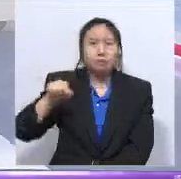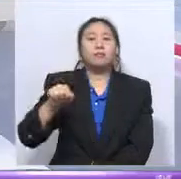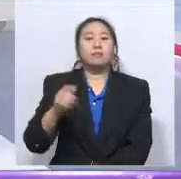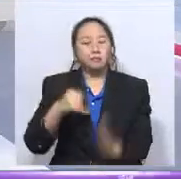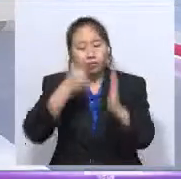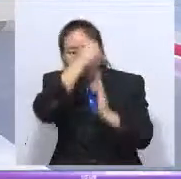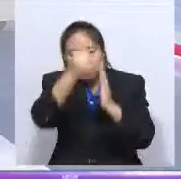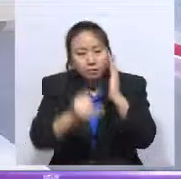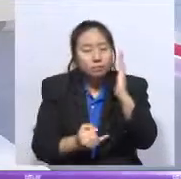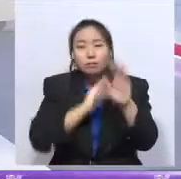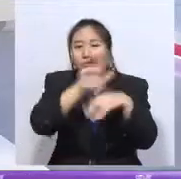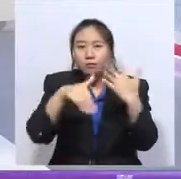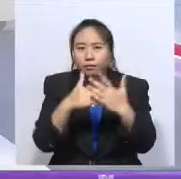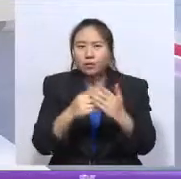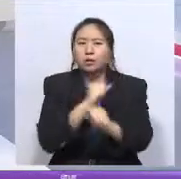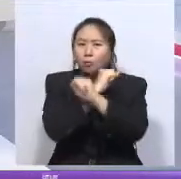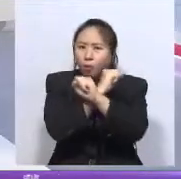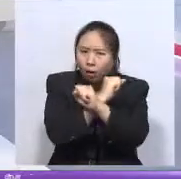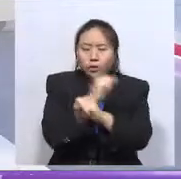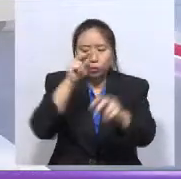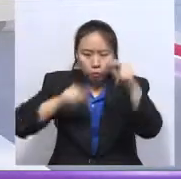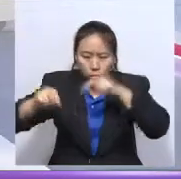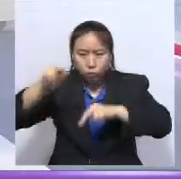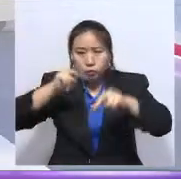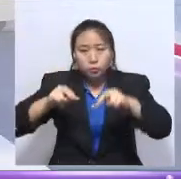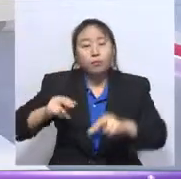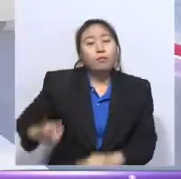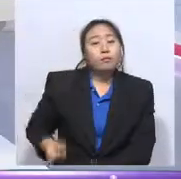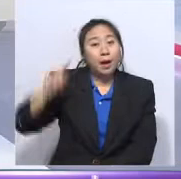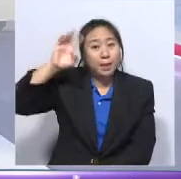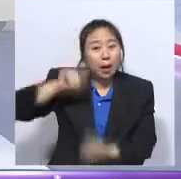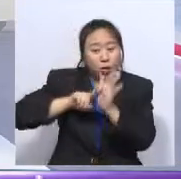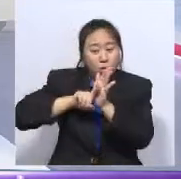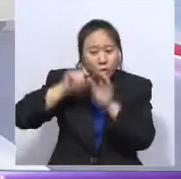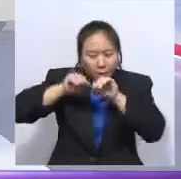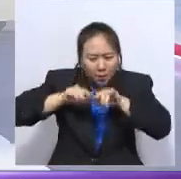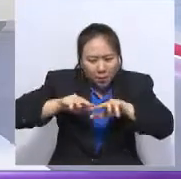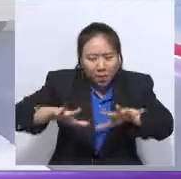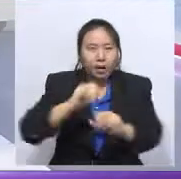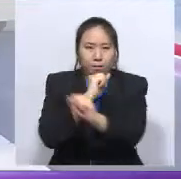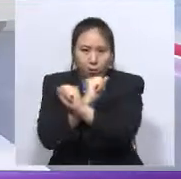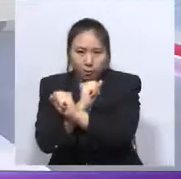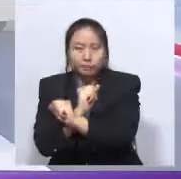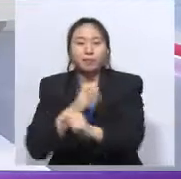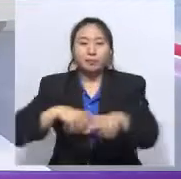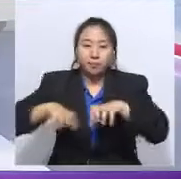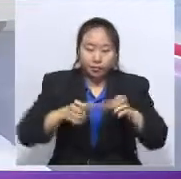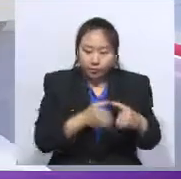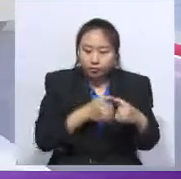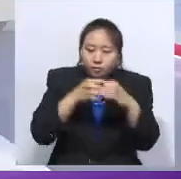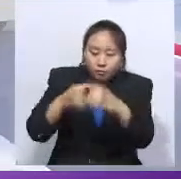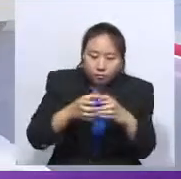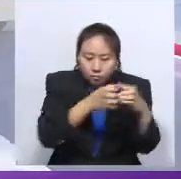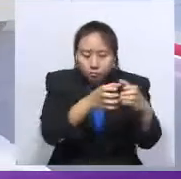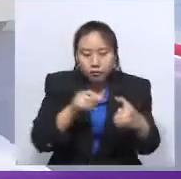ทางด้านของทุกจังหวัดเองนะครับก็ได้เร่งกันป้องกันและควบคุมการระบาดของโรคพิษสุนัขบ้าได้มีการจัดหน่วยเคลื่อนที่นะครับออกไปให้บริการฉี